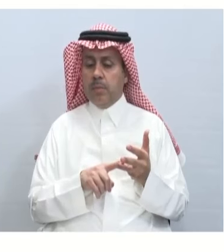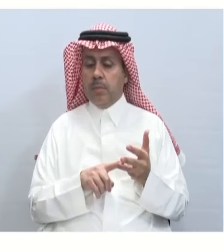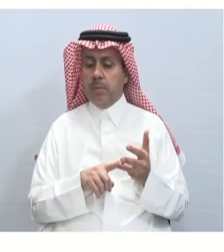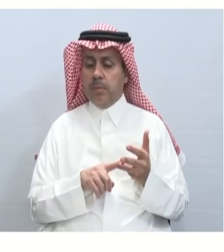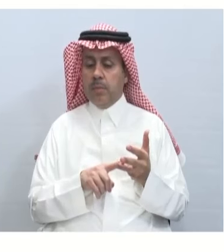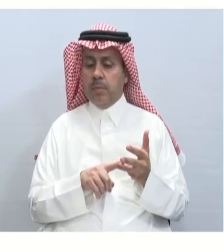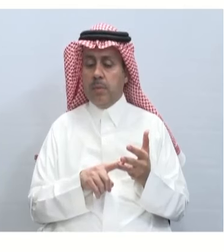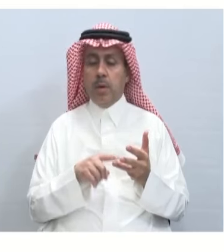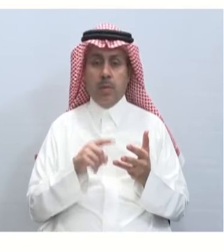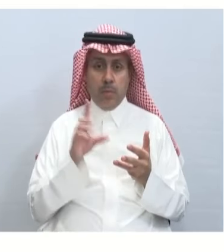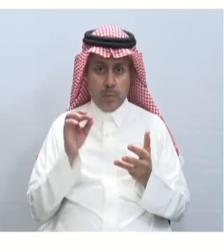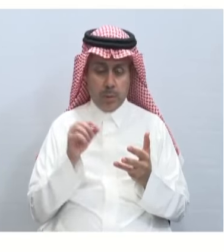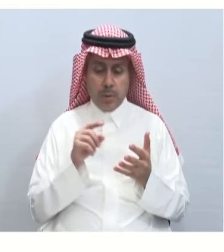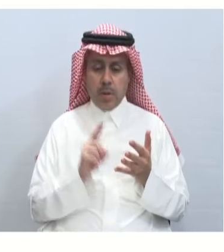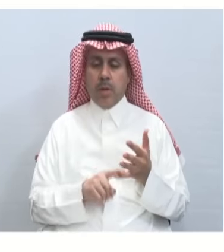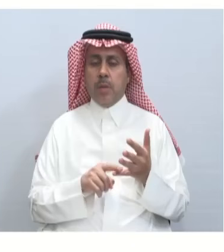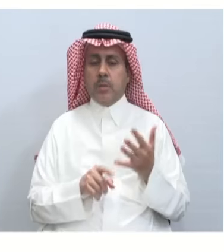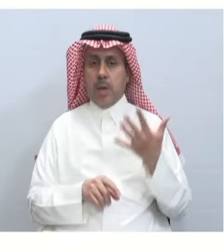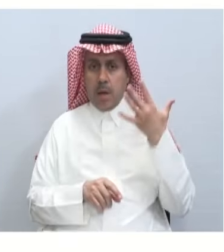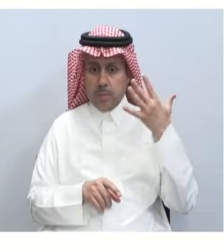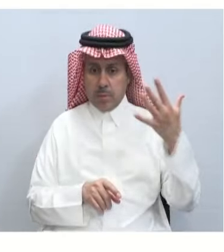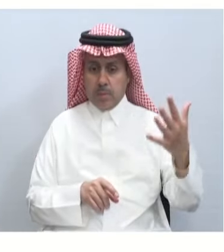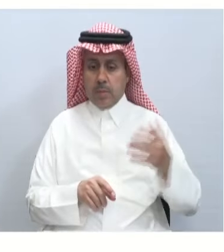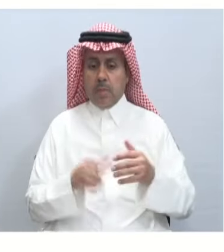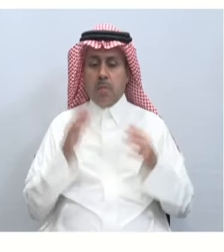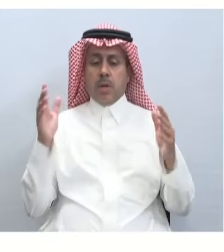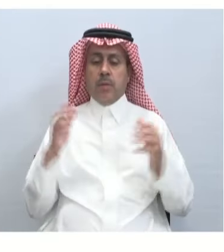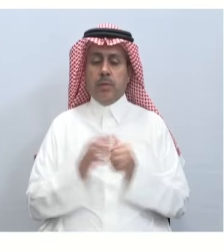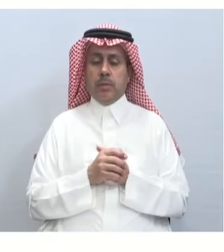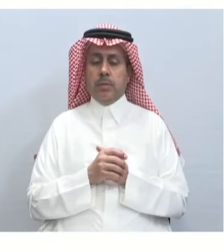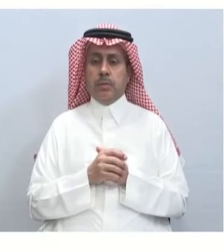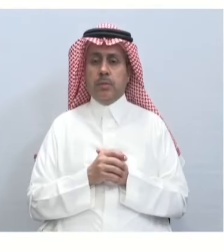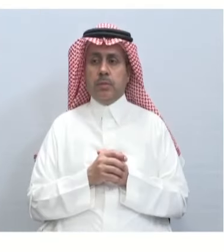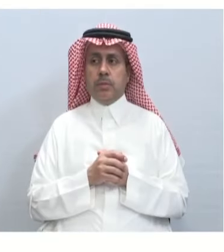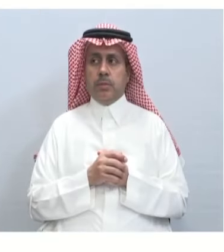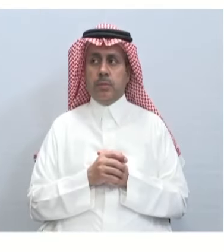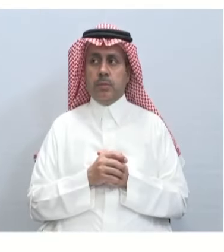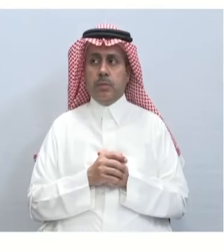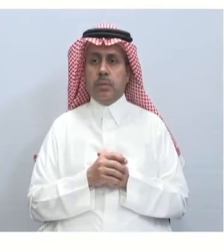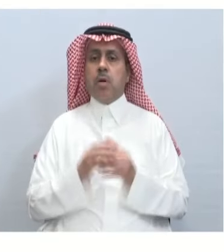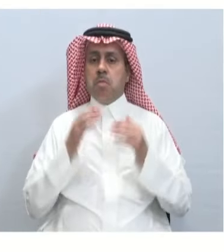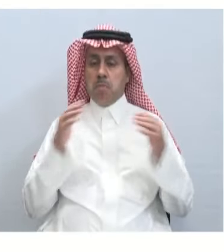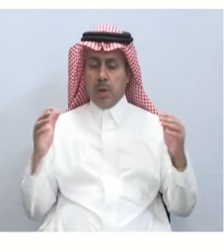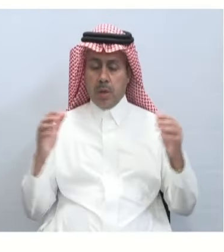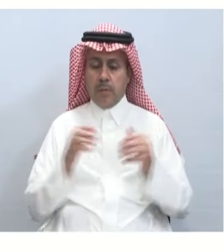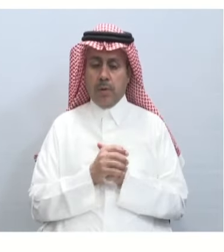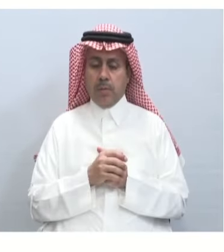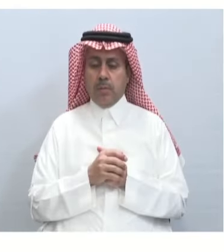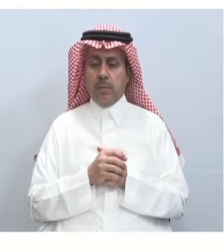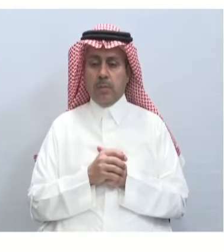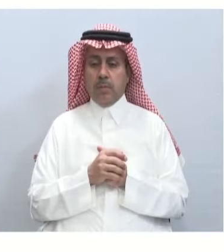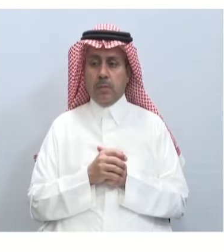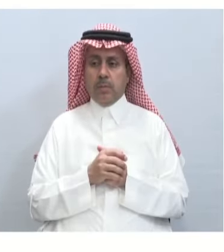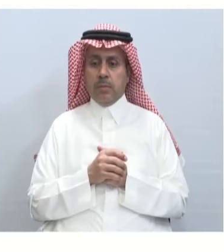ممتاز ممتاز وهذه الخامسه بارك الله فيكم ابنائي وبناتي بارك الله فيكم ابنا